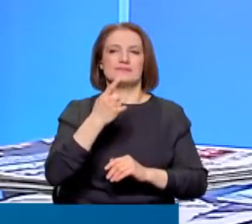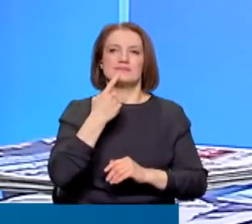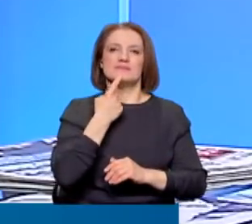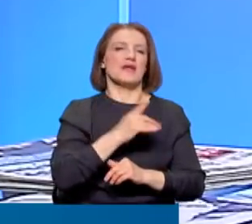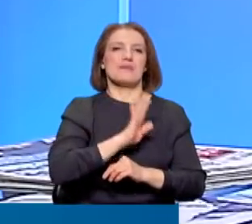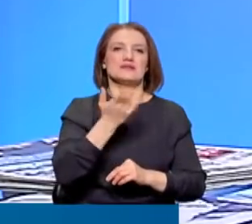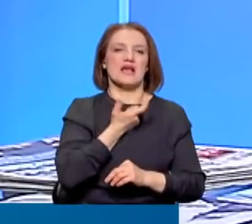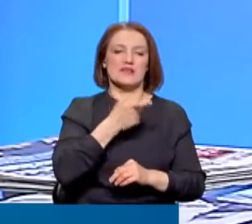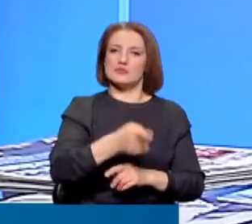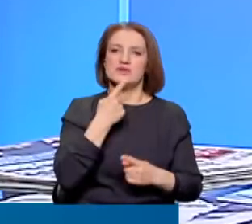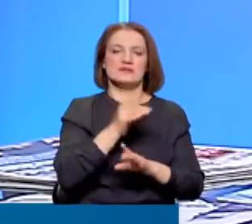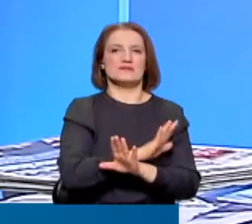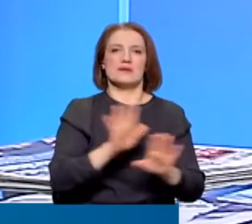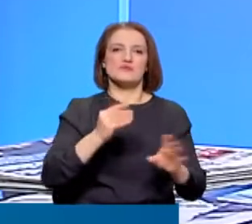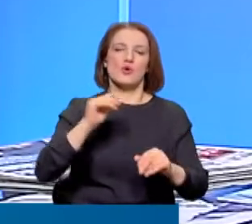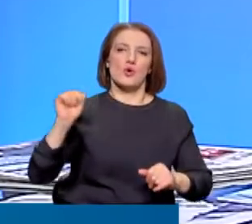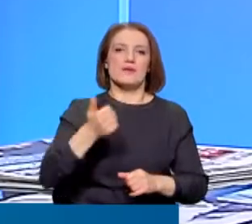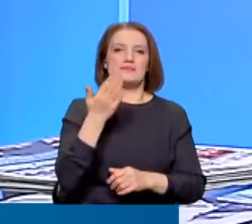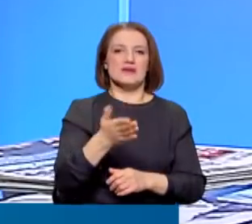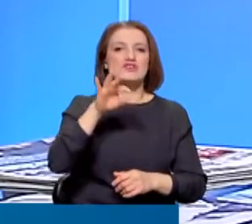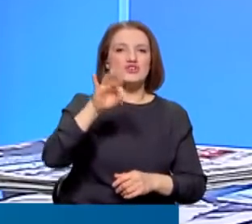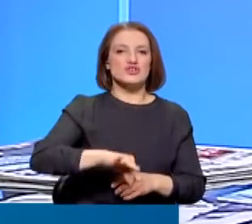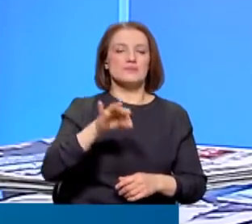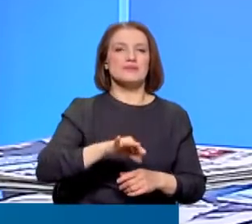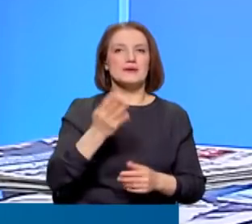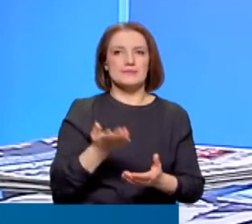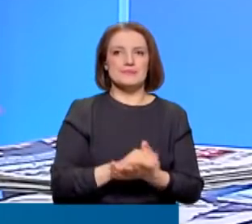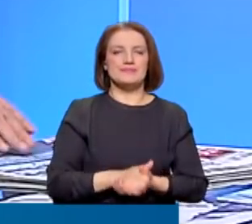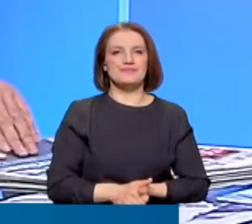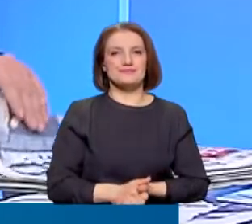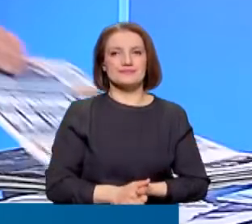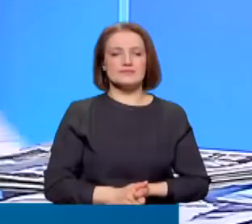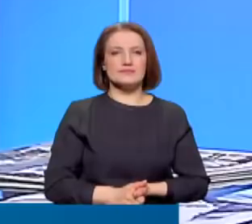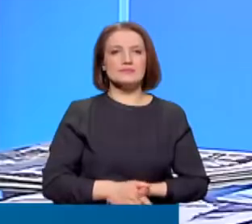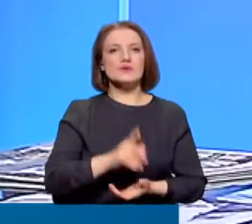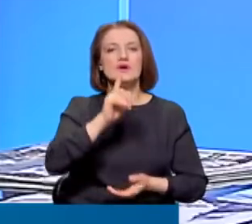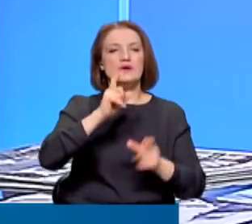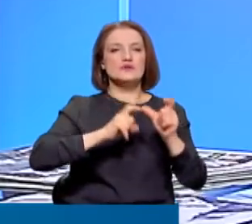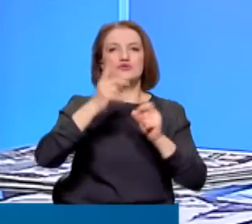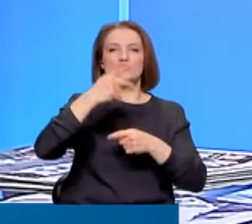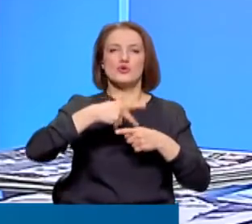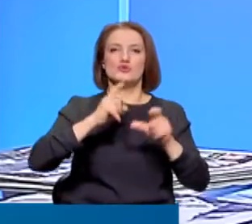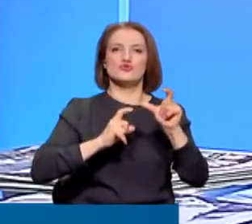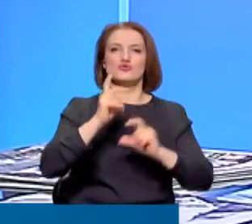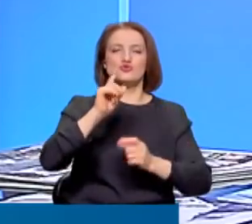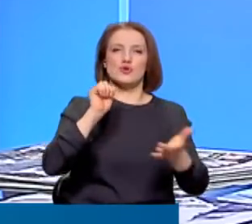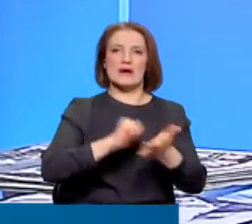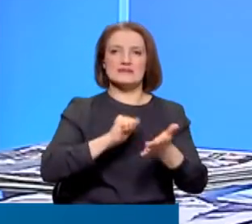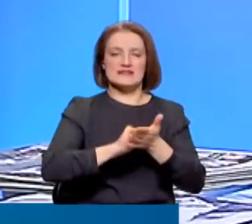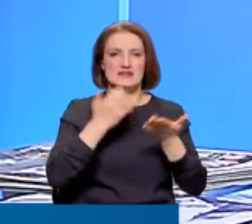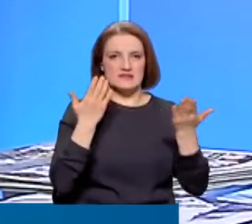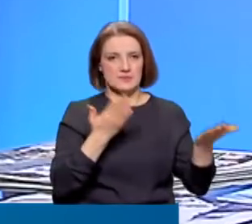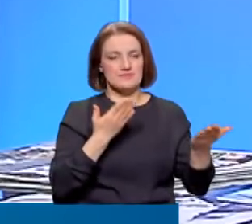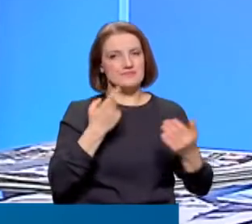bu anlamıyla çok ama çok önemli şimdi Abi gelelim Sözcü gazetesi gündem oradan oraya